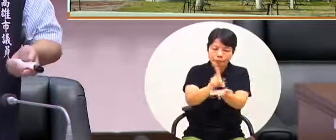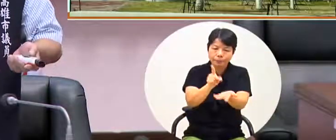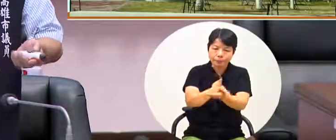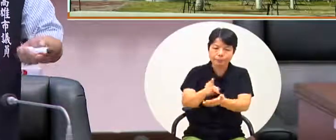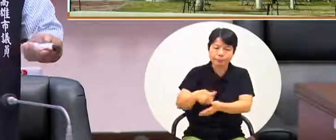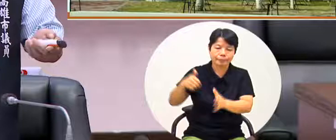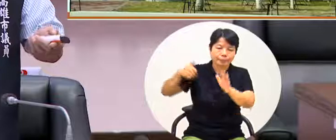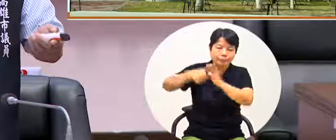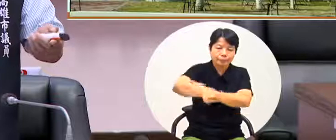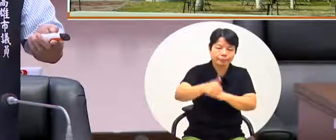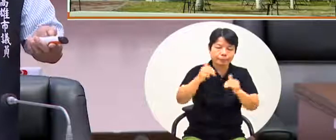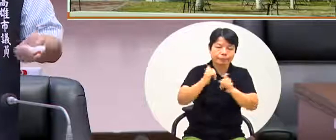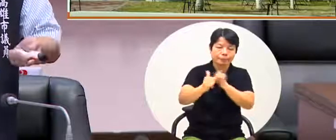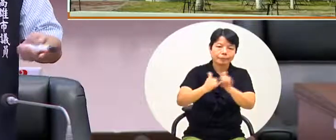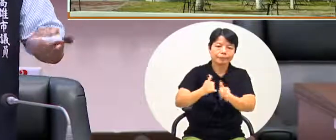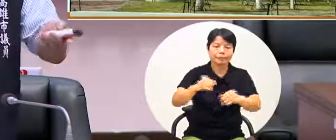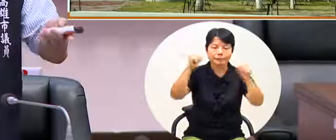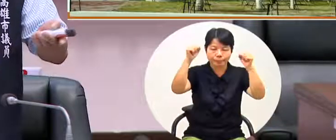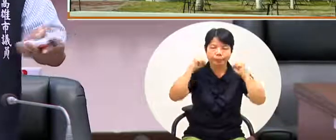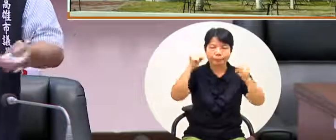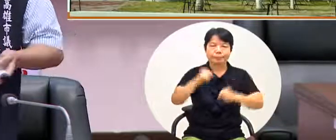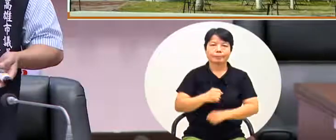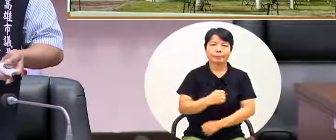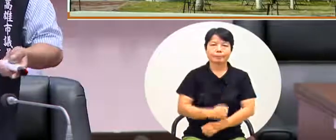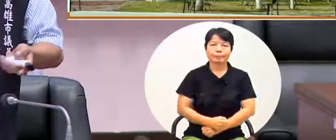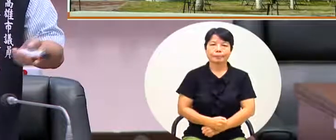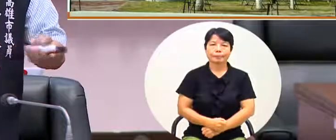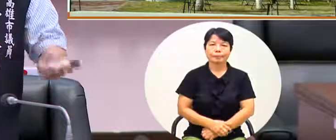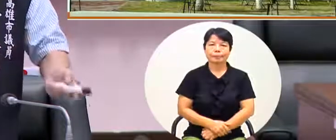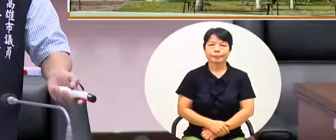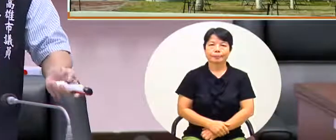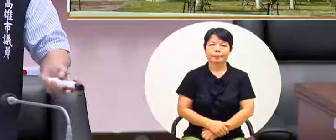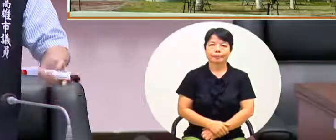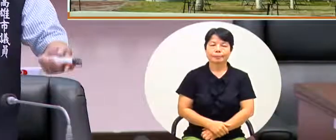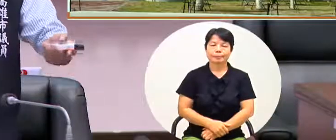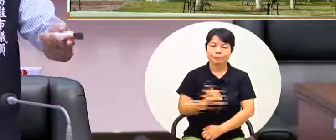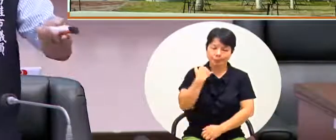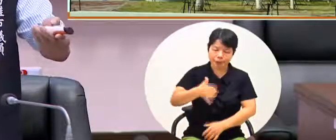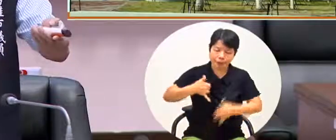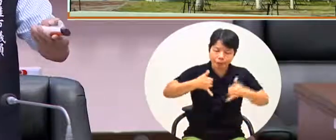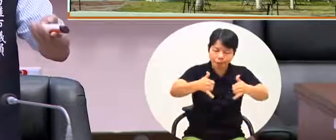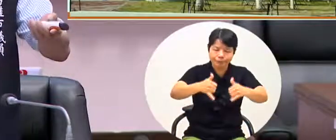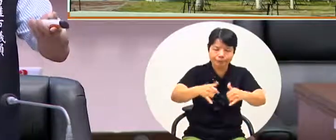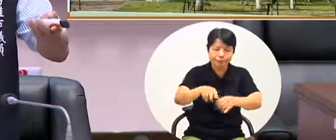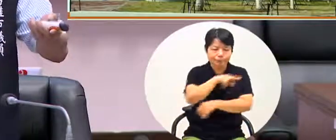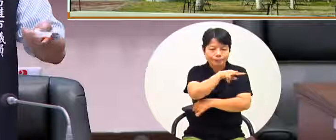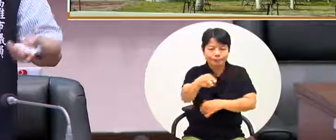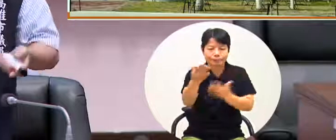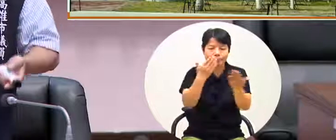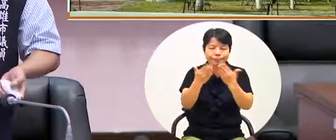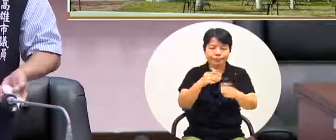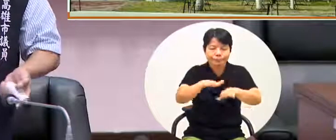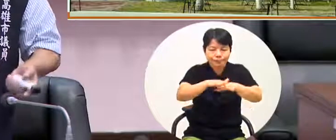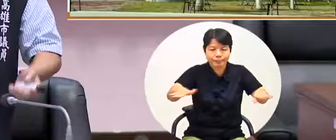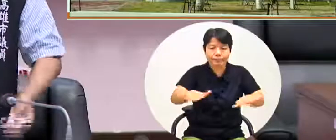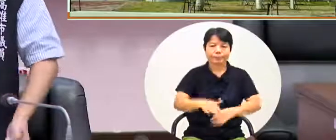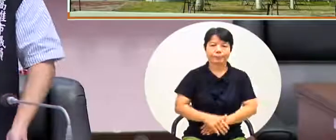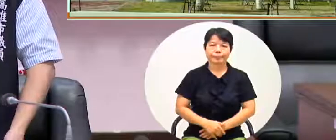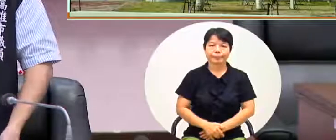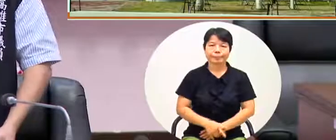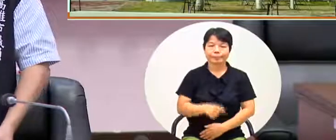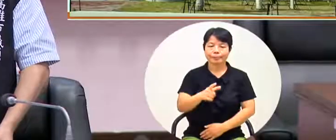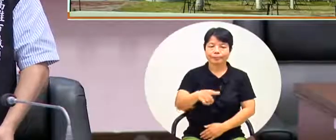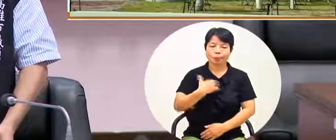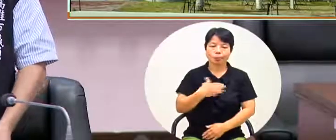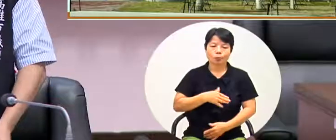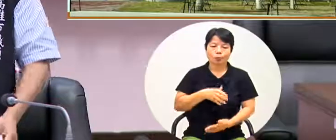个照明吼，会当较清楚吼，啊嘛较安全啦吼。那以上这个。这个问题吼，是毋是咱新港处咱处长